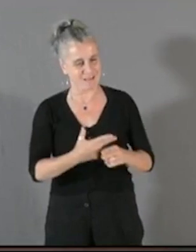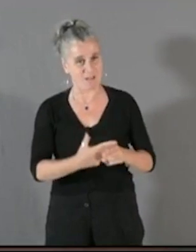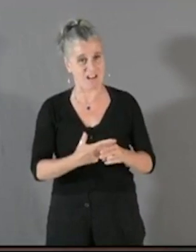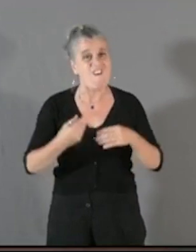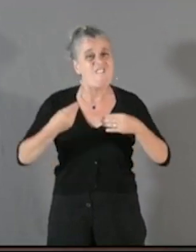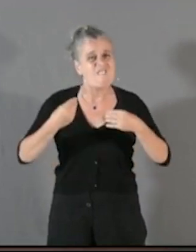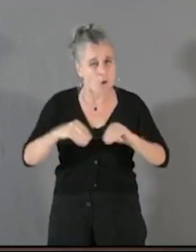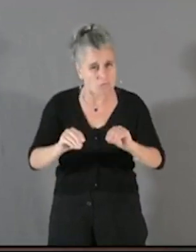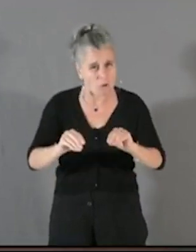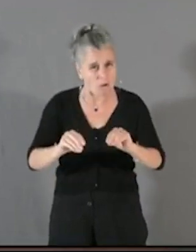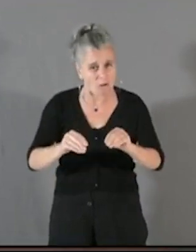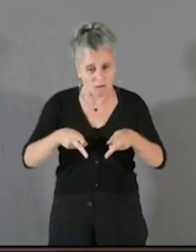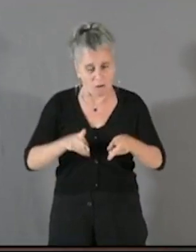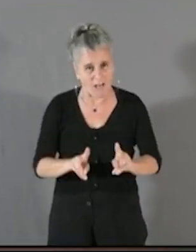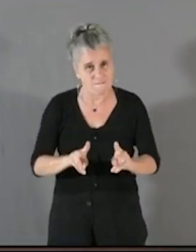de se rapporter